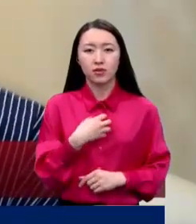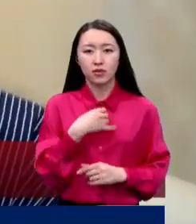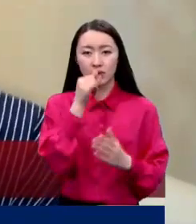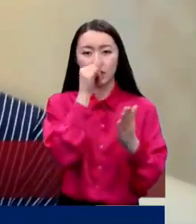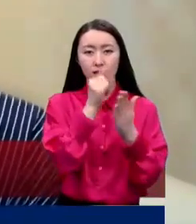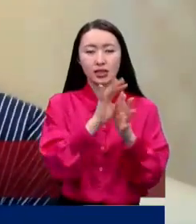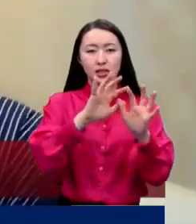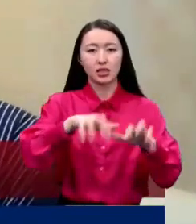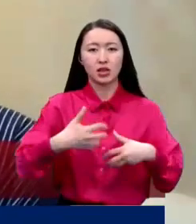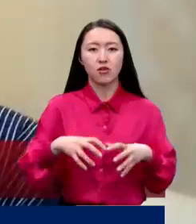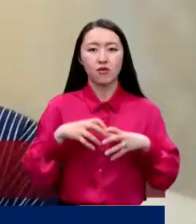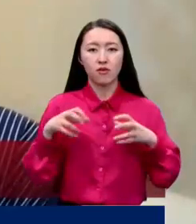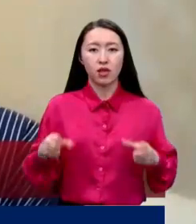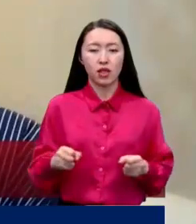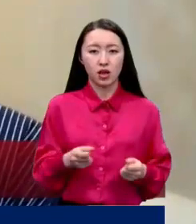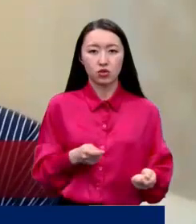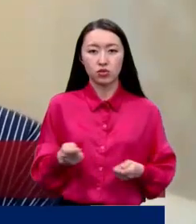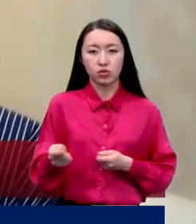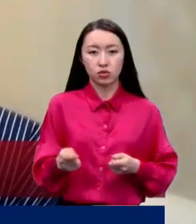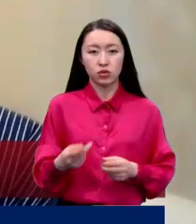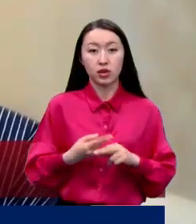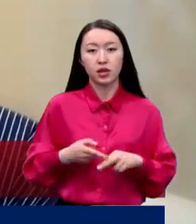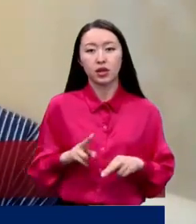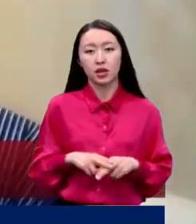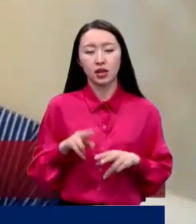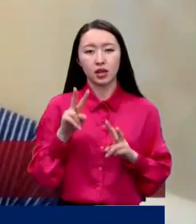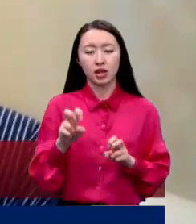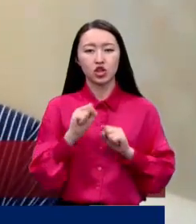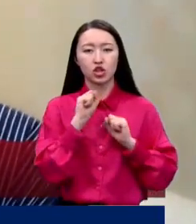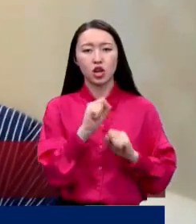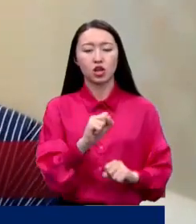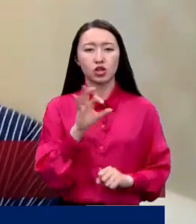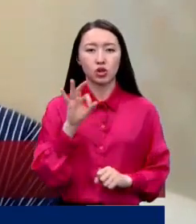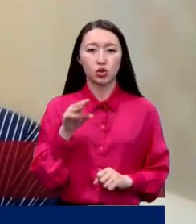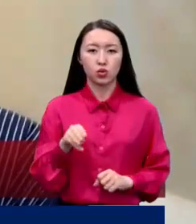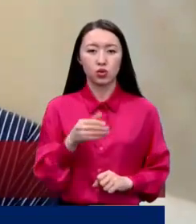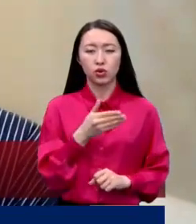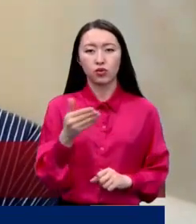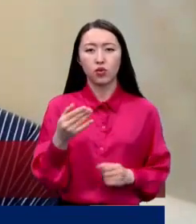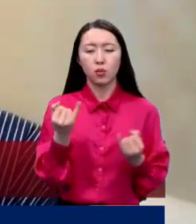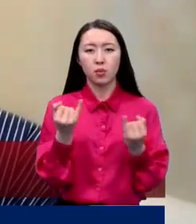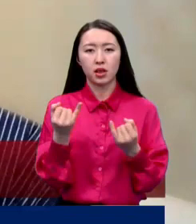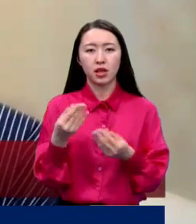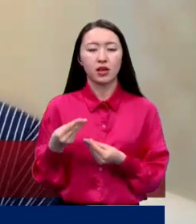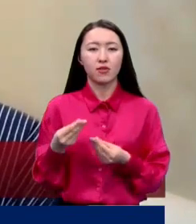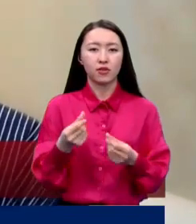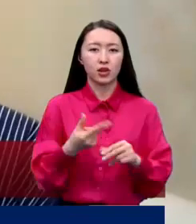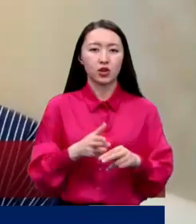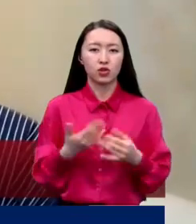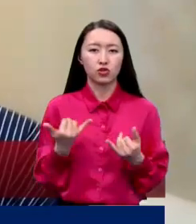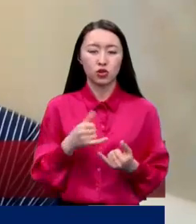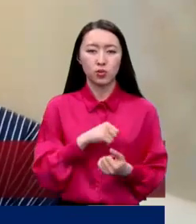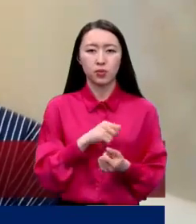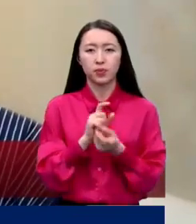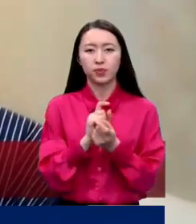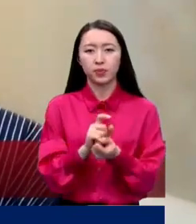захватить власть и установить диктатуру. Это как раз-таки и есть та защита от тех негативных явлений, с которыми мы сейчас пытаемся бороться